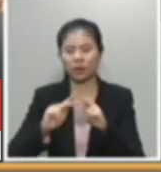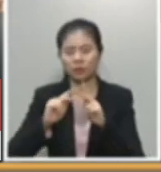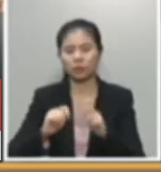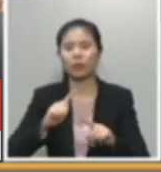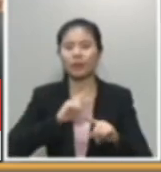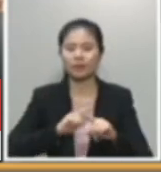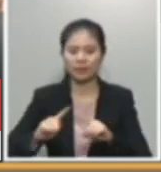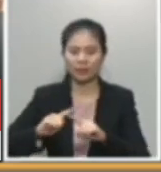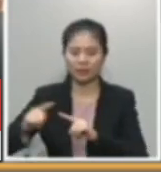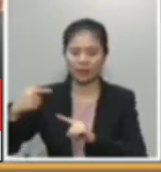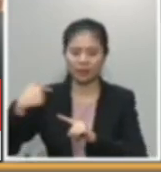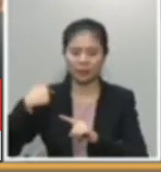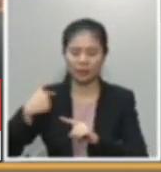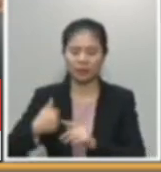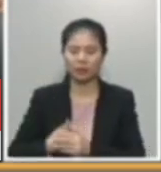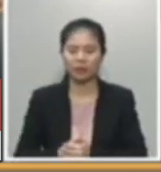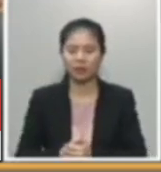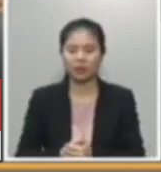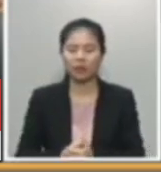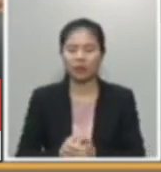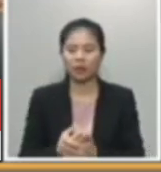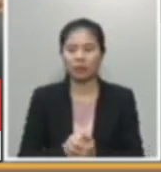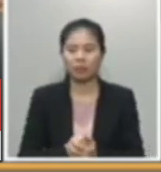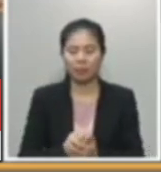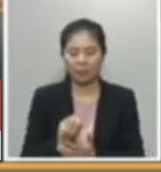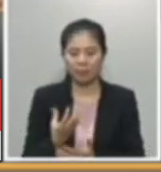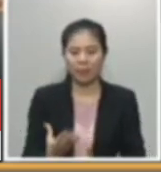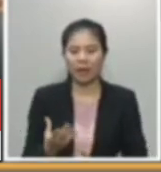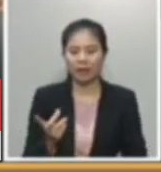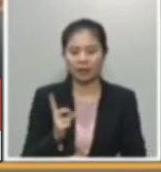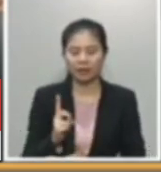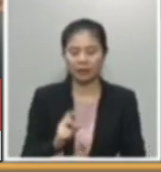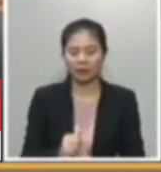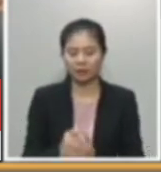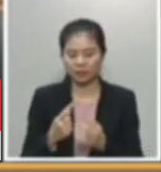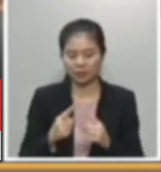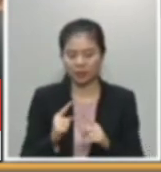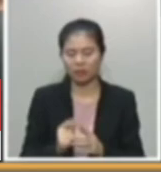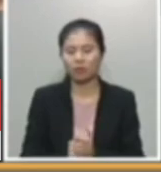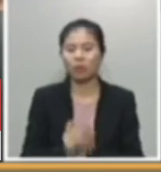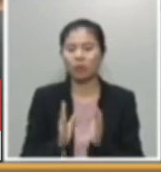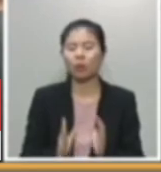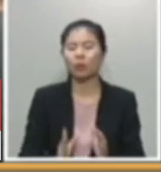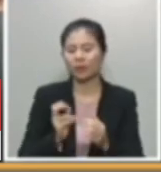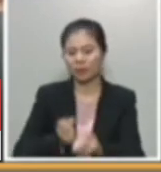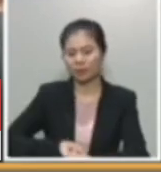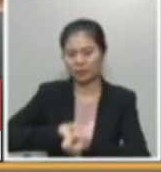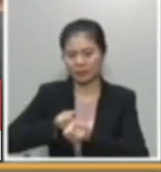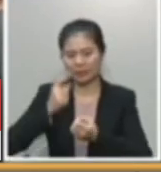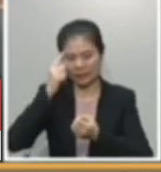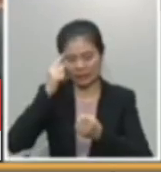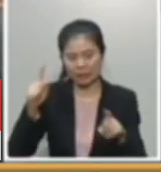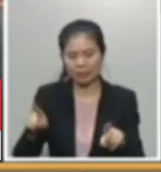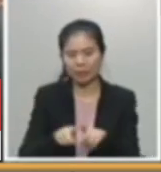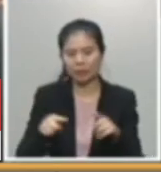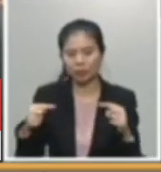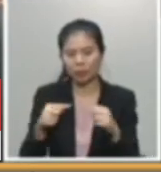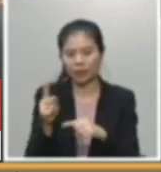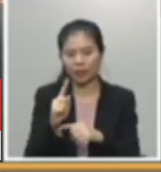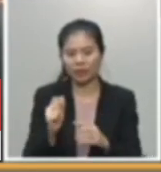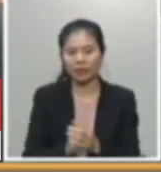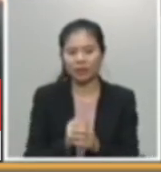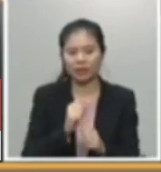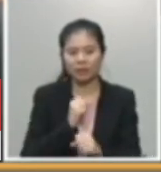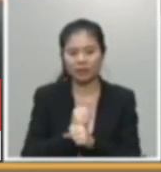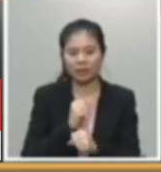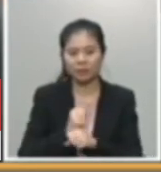กลุ่มต่างๆจำนวนมหาศาลเลยทีเดียวแต่ดิฉันกับพี่น้องเกษตรกรคิดเหมือนกันว่าการบริหาร